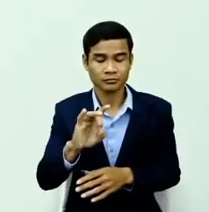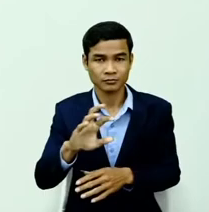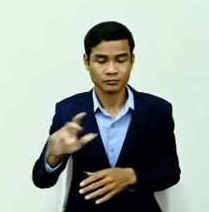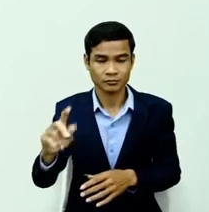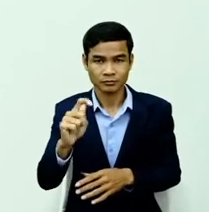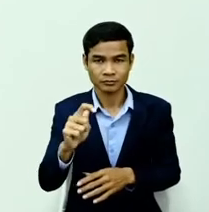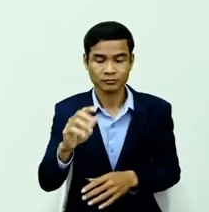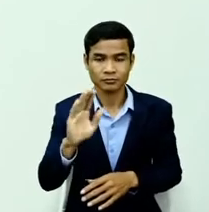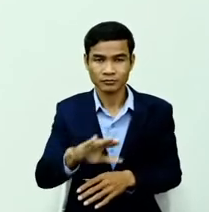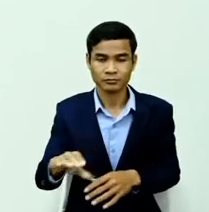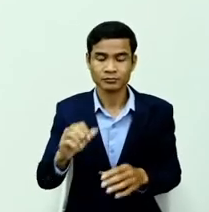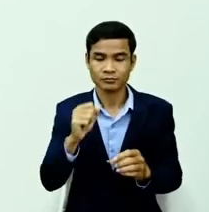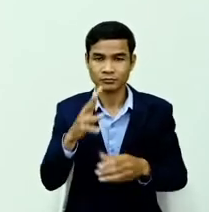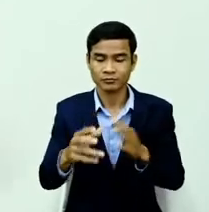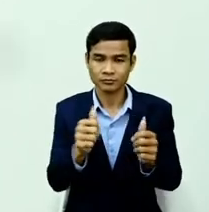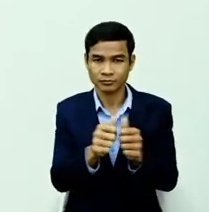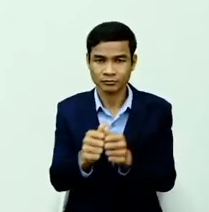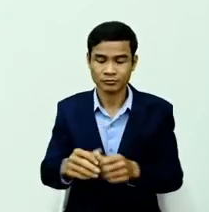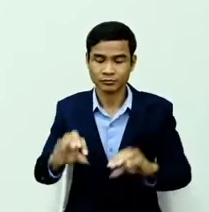ចាតោះកូនជួយរួមសង្កេតមើលចារោតោះកូនមើលណាចាតោះកូនជួយរួមសង្កេតចាតោះនេះកូនទាំងអស់គ្នាស្ដាប់អ្នកគ្រូអានរោចា